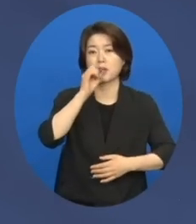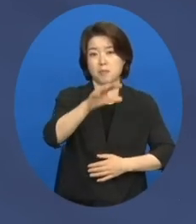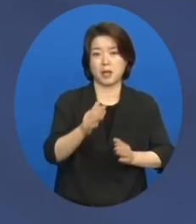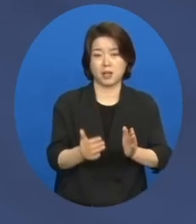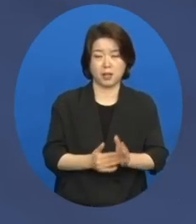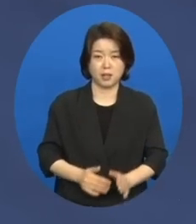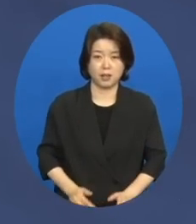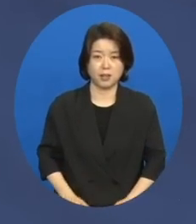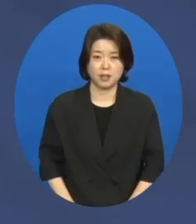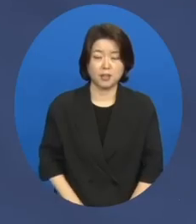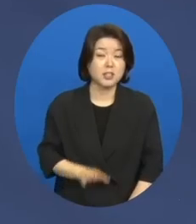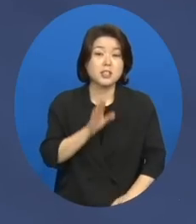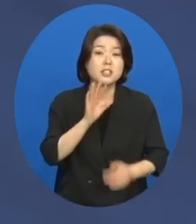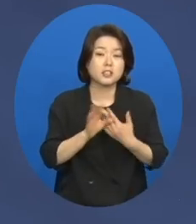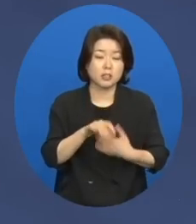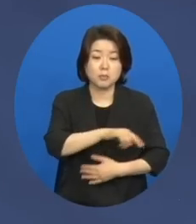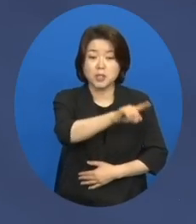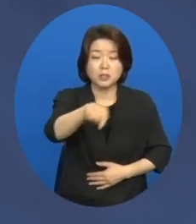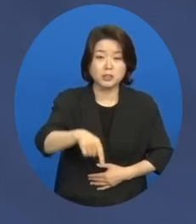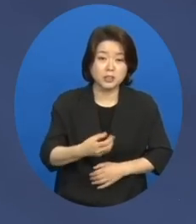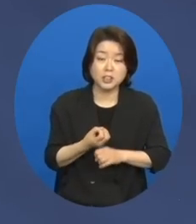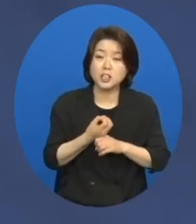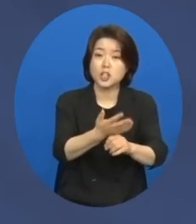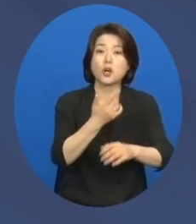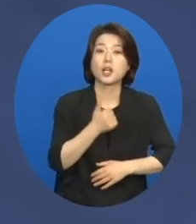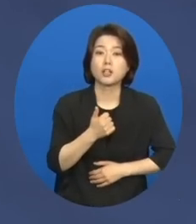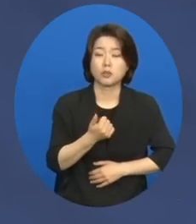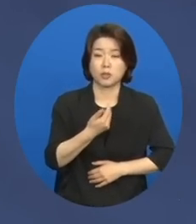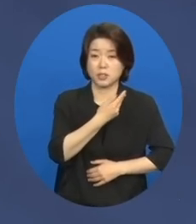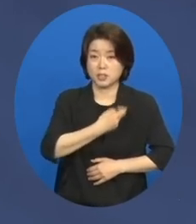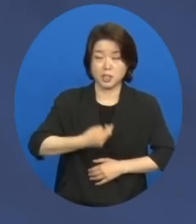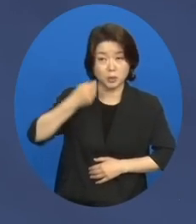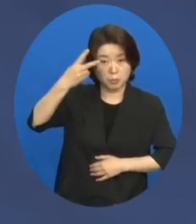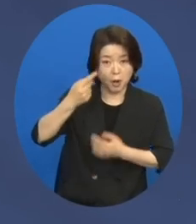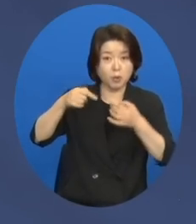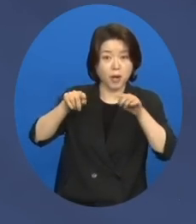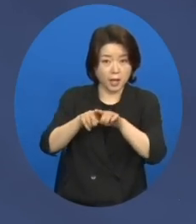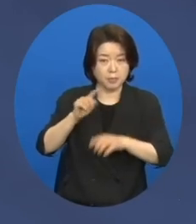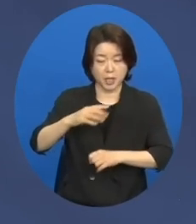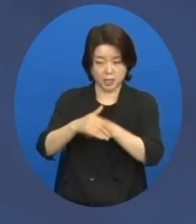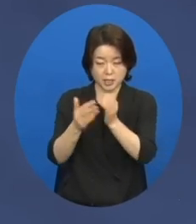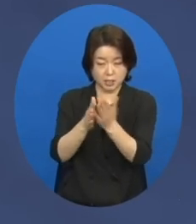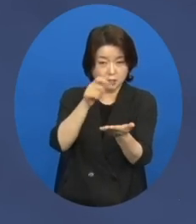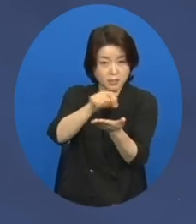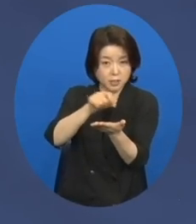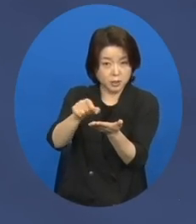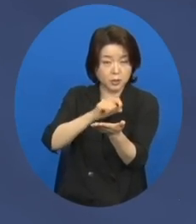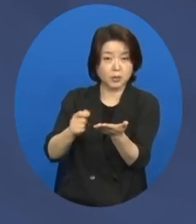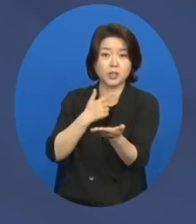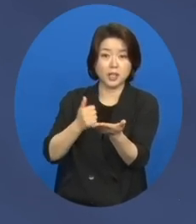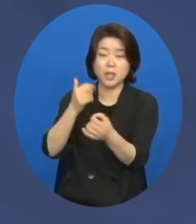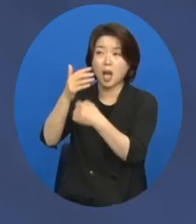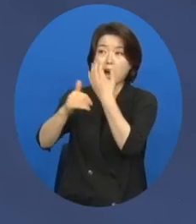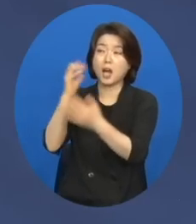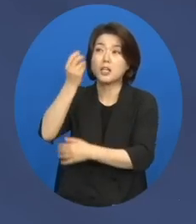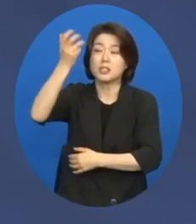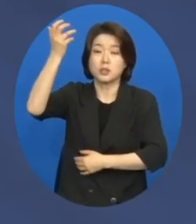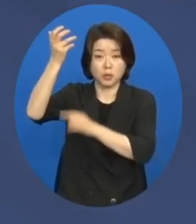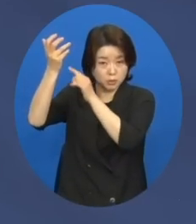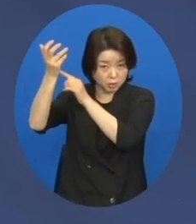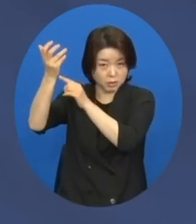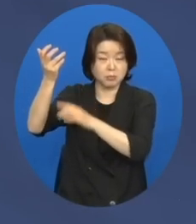없어요. 그러면 그들이 전했던 사도 바울과 함께 이 성경을 기록하게 하신 하나님